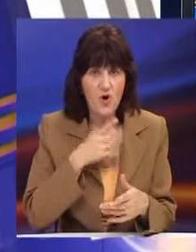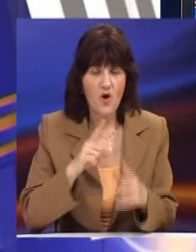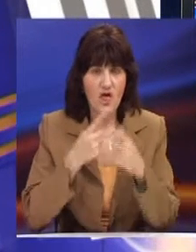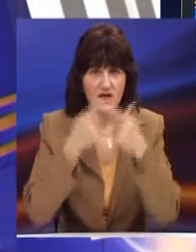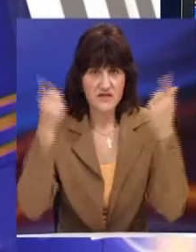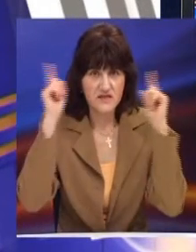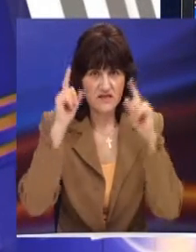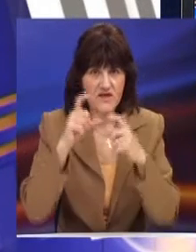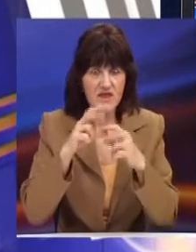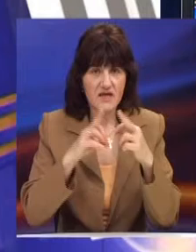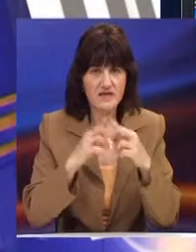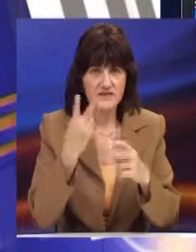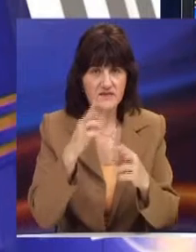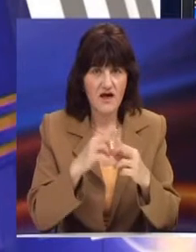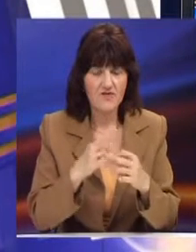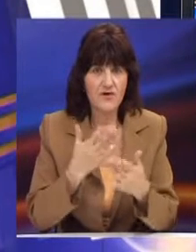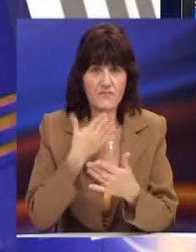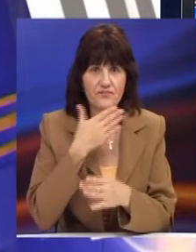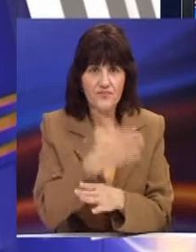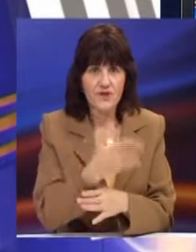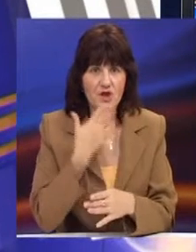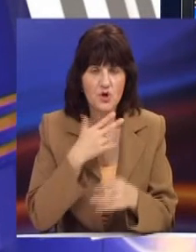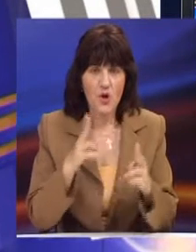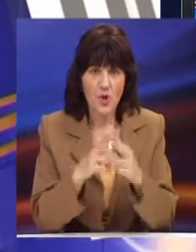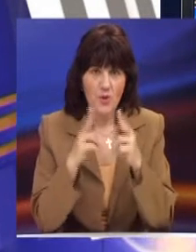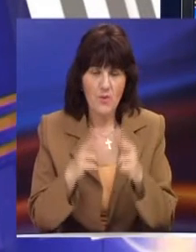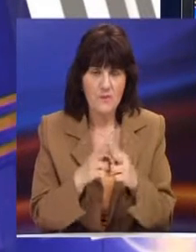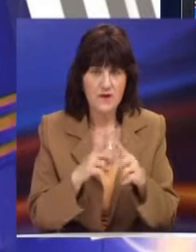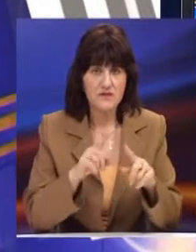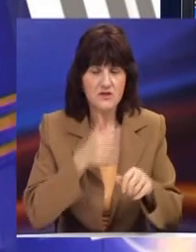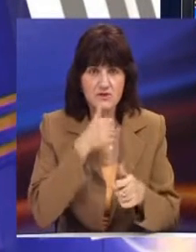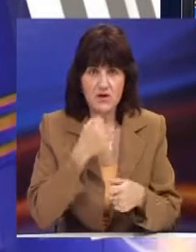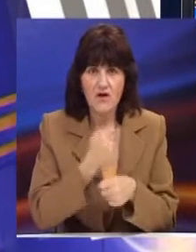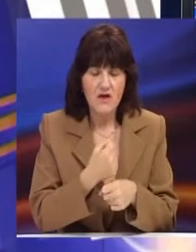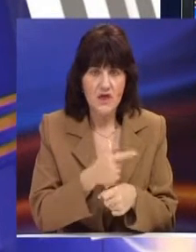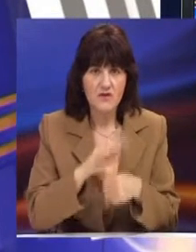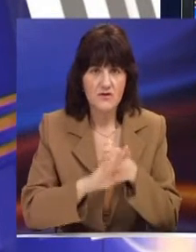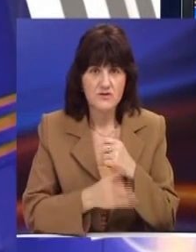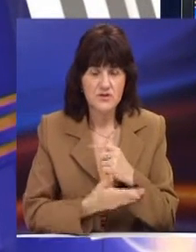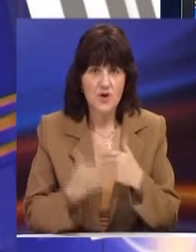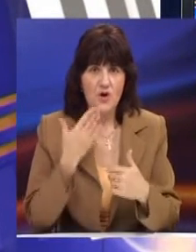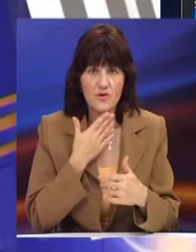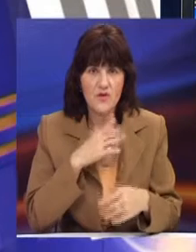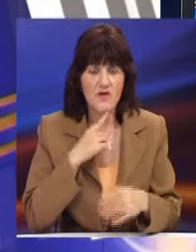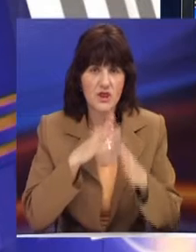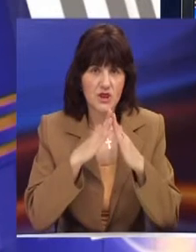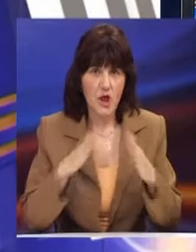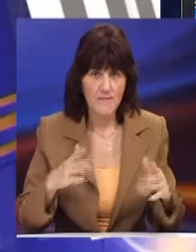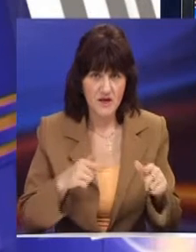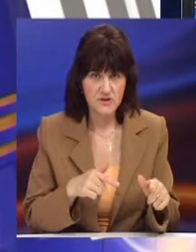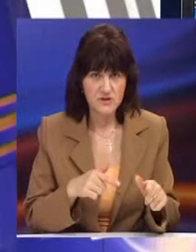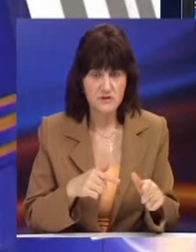škole Sveti Sava posjetili su Hemijsko-tehnološku školu i upoznali se s pojedinim područjima rada i družili s đacima škole